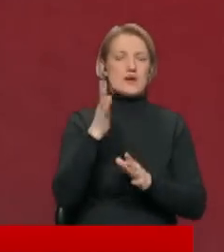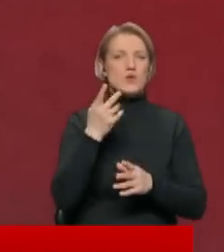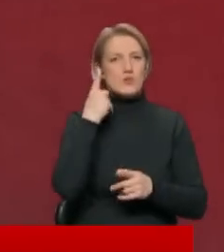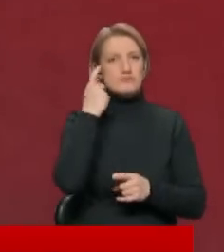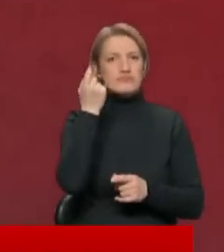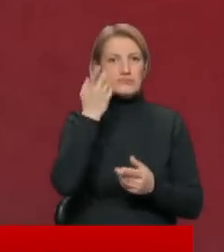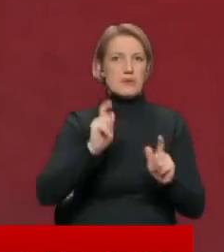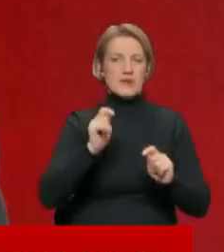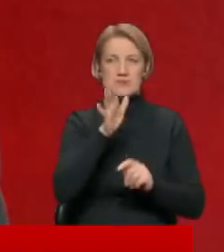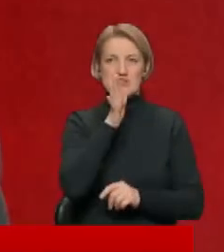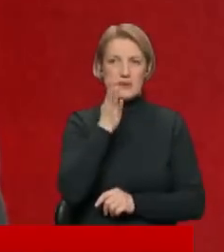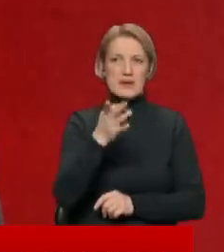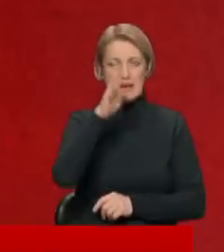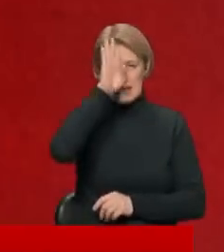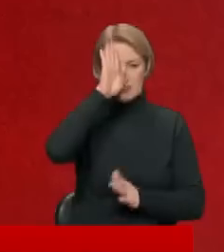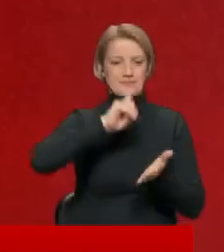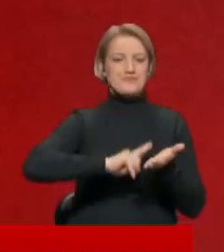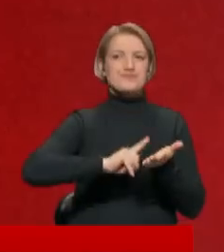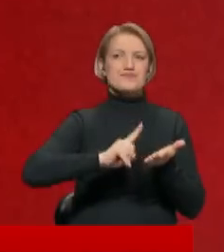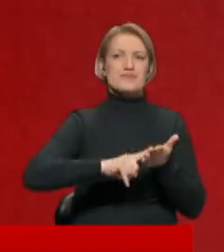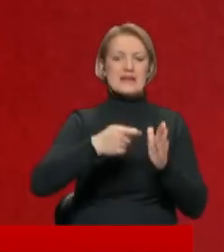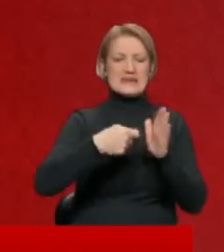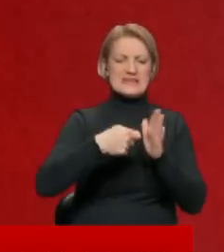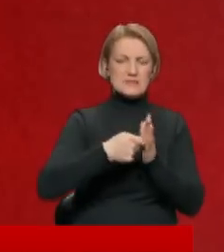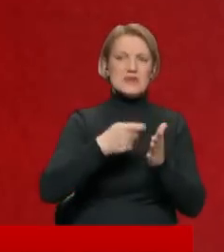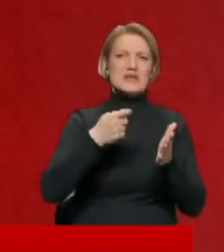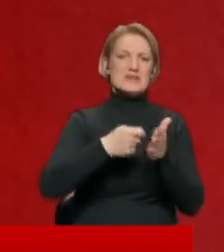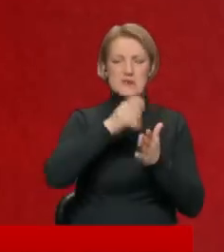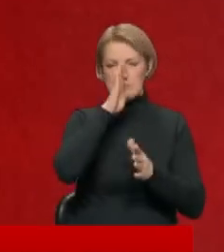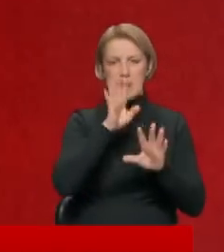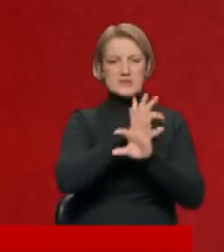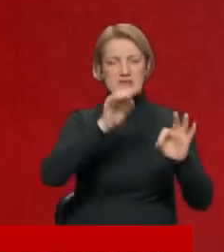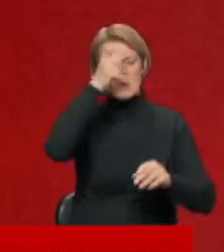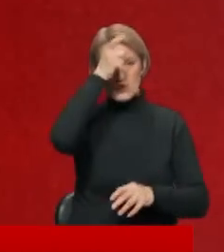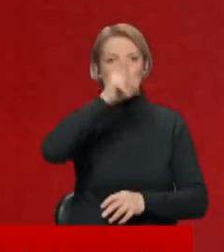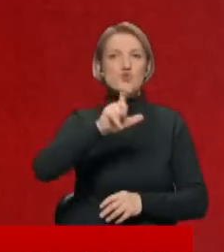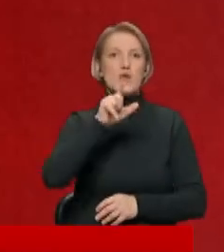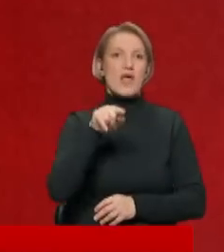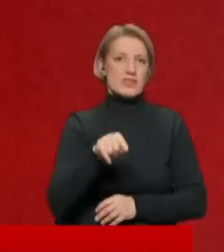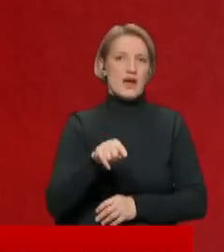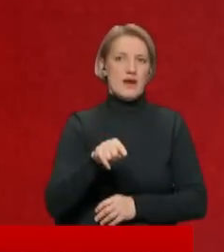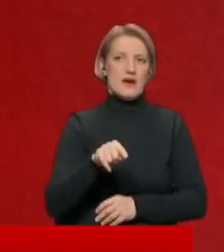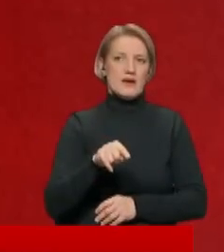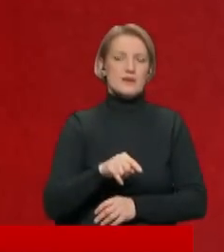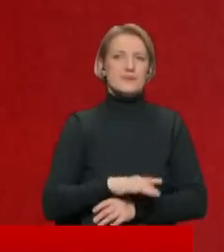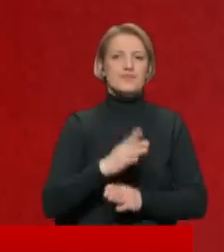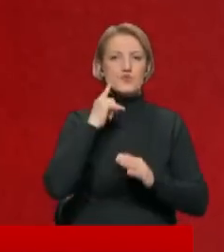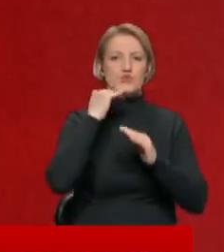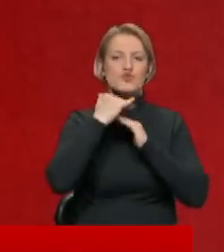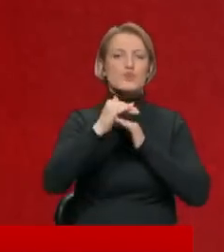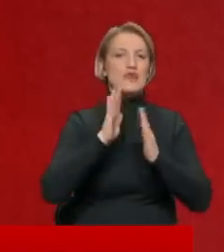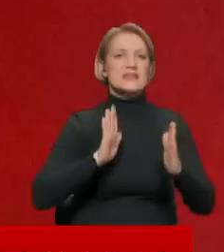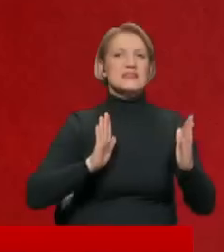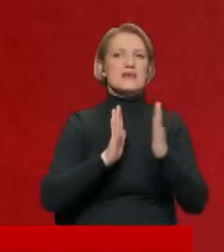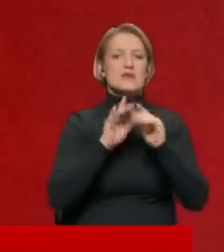üretilebilecek mi Ben İstanbul sözleşmesinin ismimi isminden bağımsız Türkiye'de toplumsal